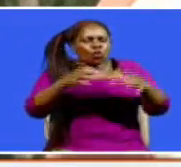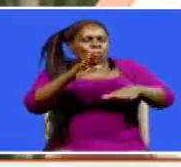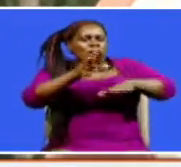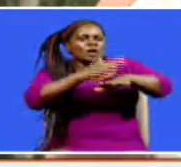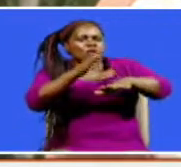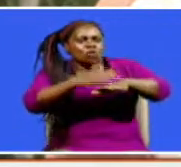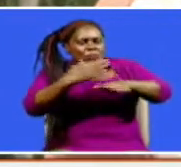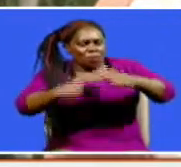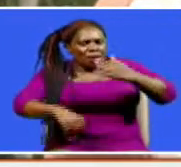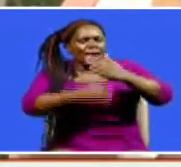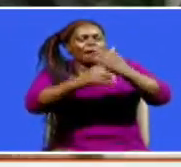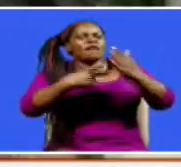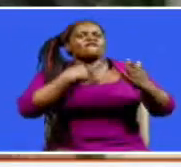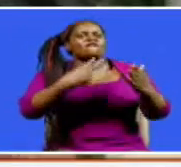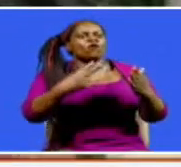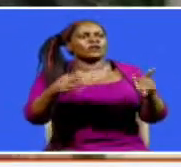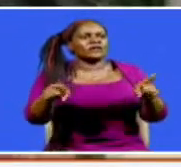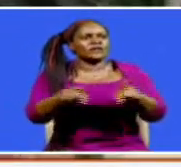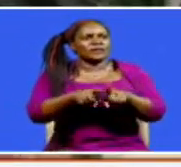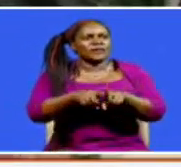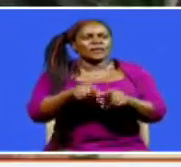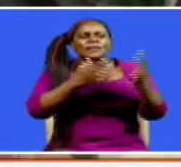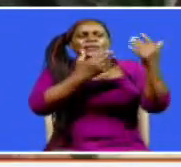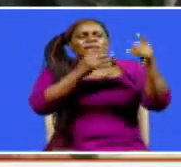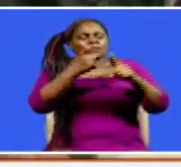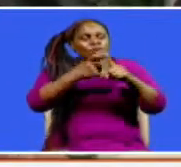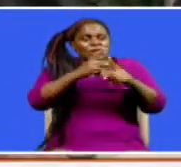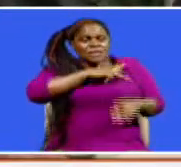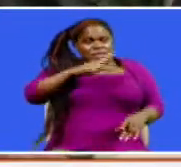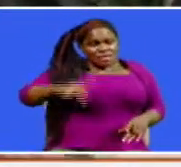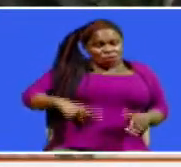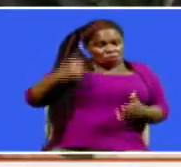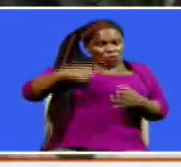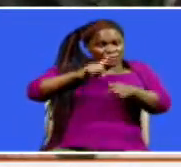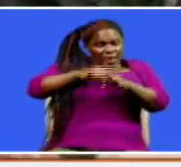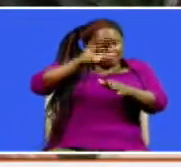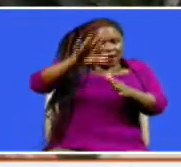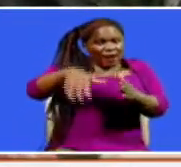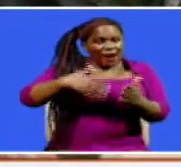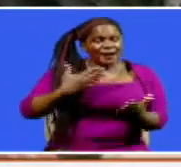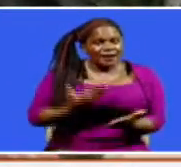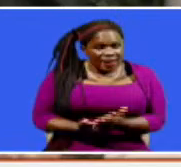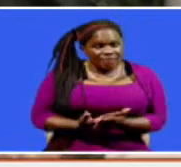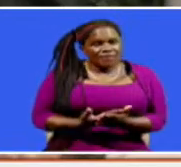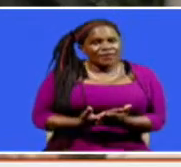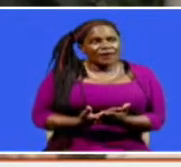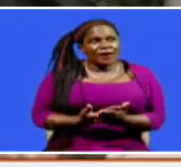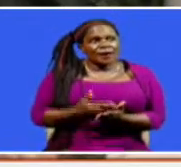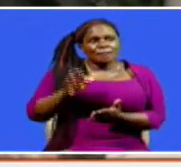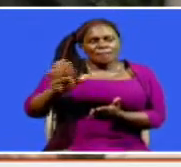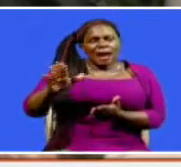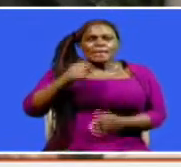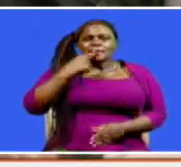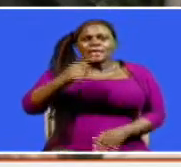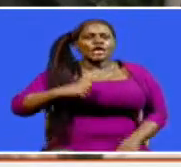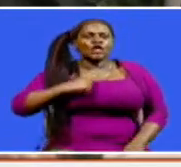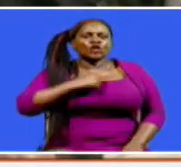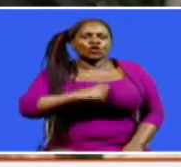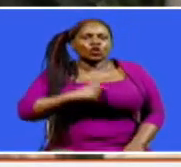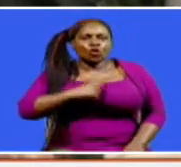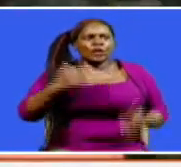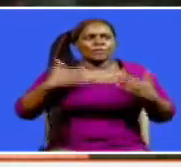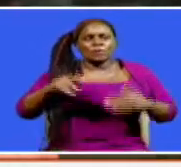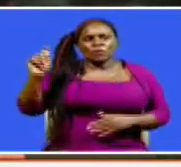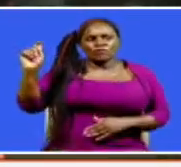Kikuyu wakiongeza sauti zao. The least we expect from the king when he visits Camp Langata is an apology to the